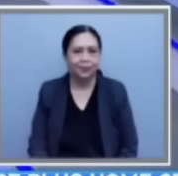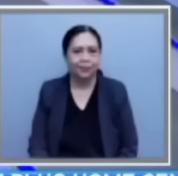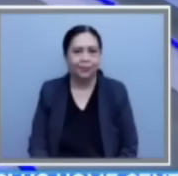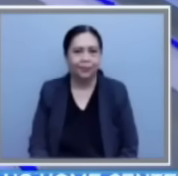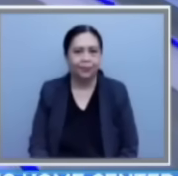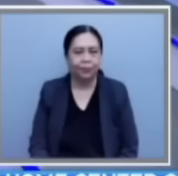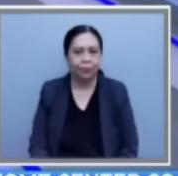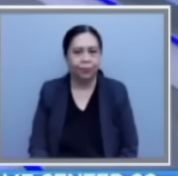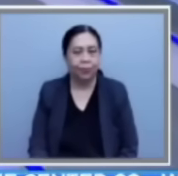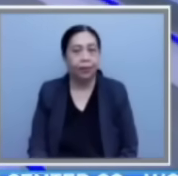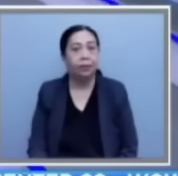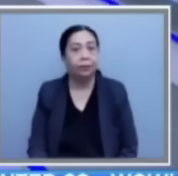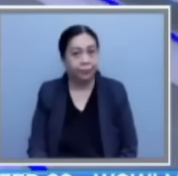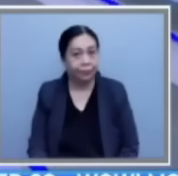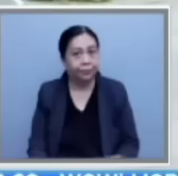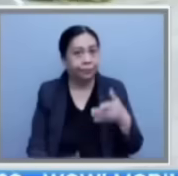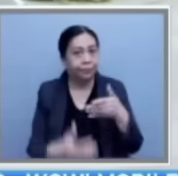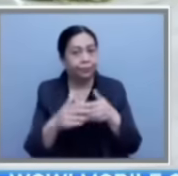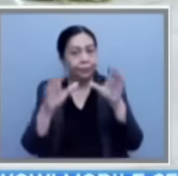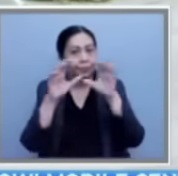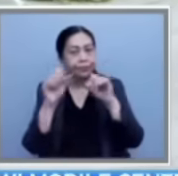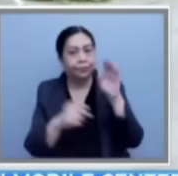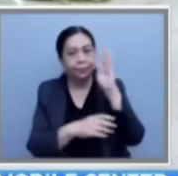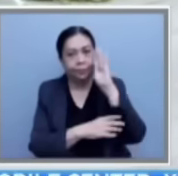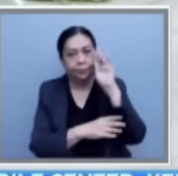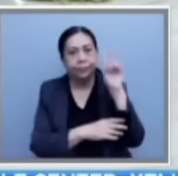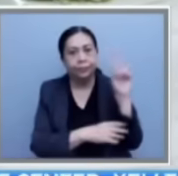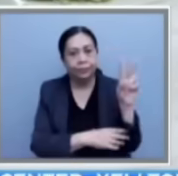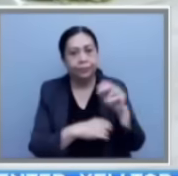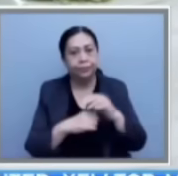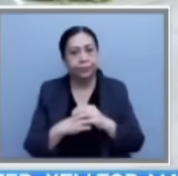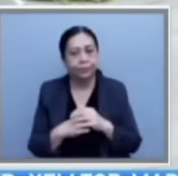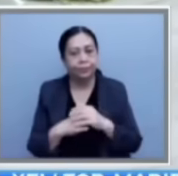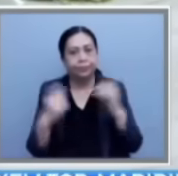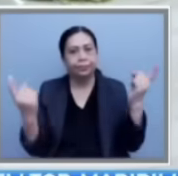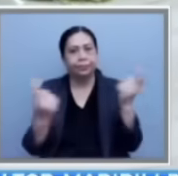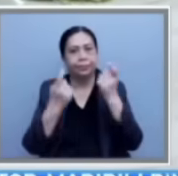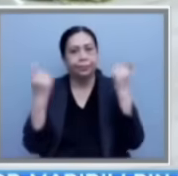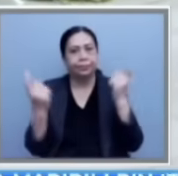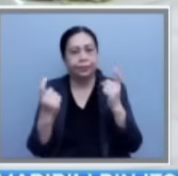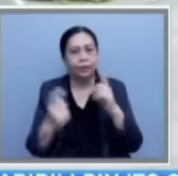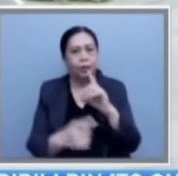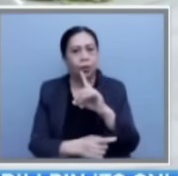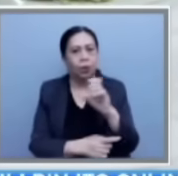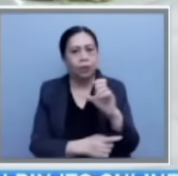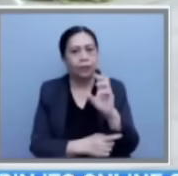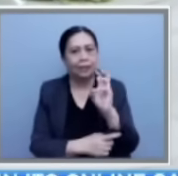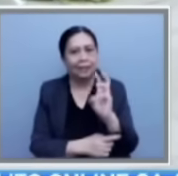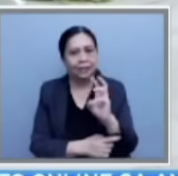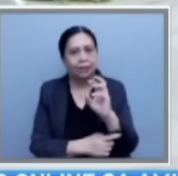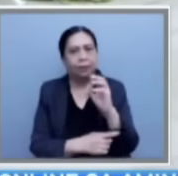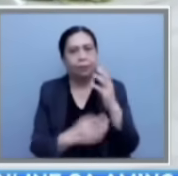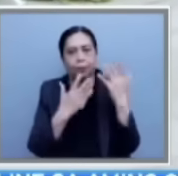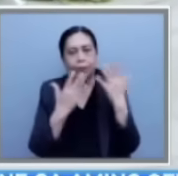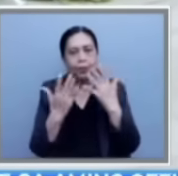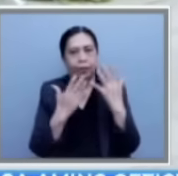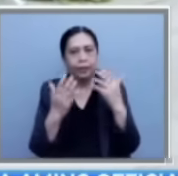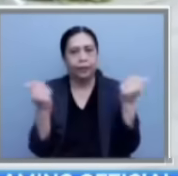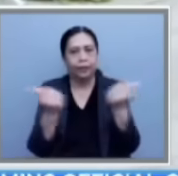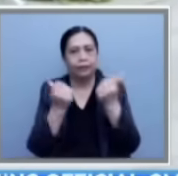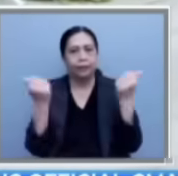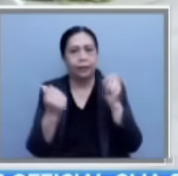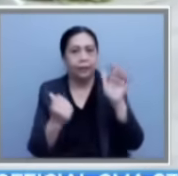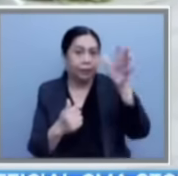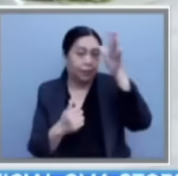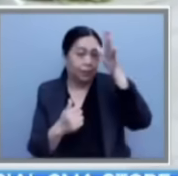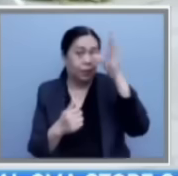Raffy pinangunahan ni Pangulong Ferdinand Marcos JR ang selebrasyon ng ika 106 birth anniversary ng kanyang ama na